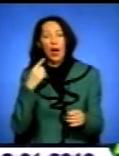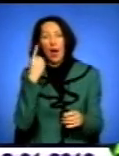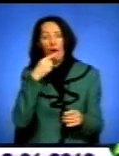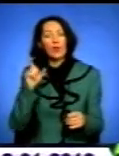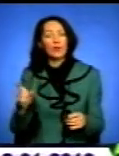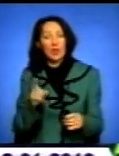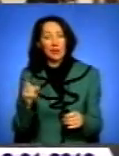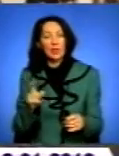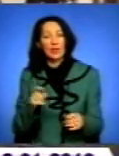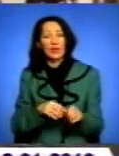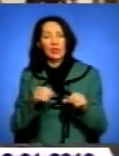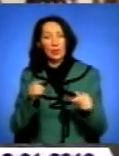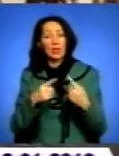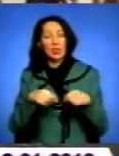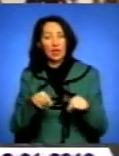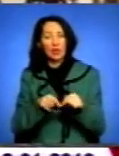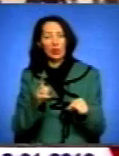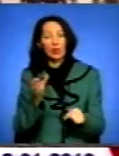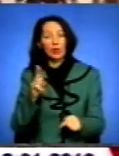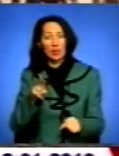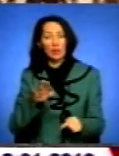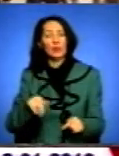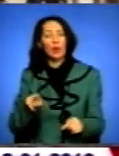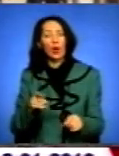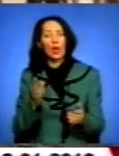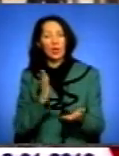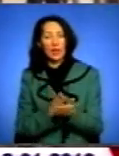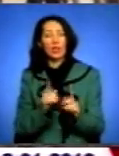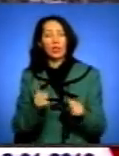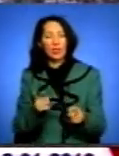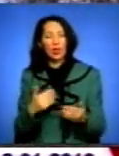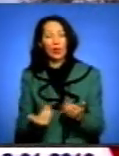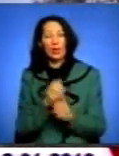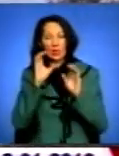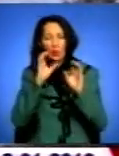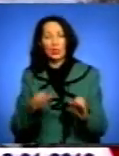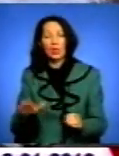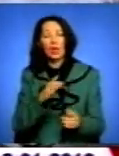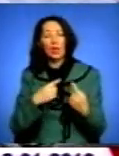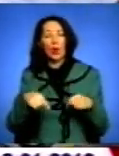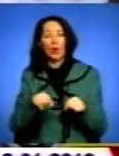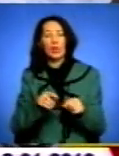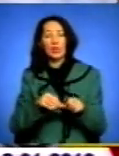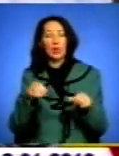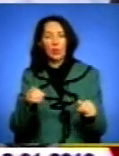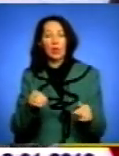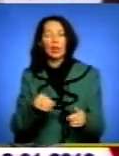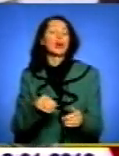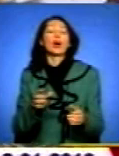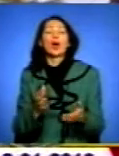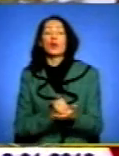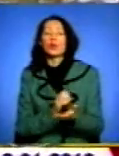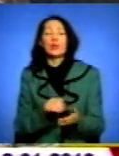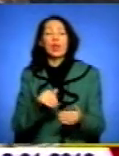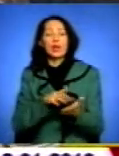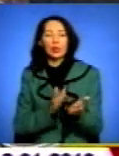Павлишин. Після того, як набрали чинності нові закони України, територіальні органи земельних ресурсів не реєструють державних актів на права